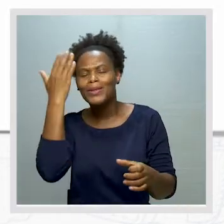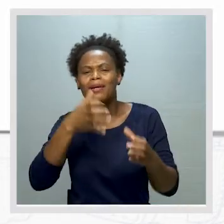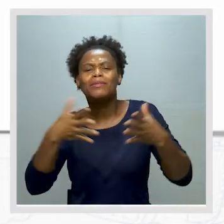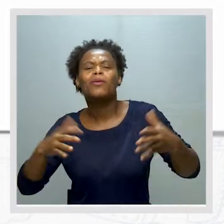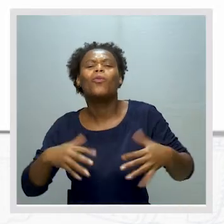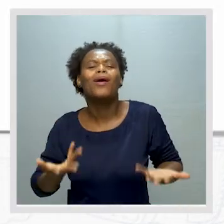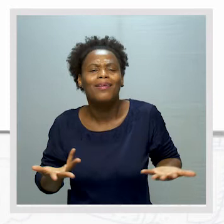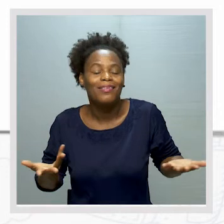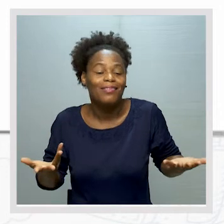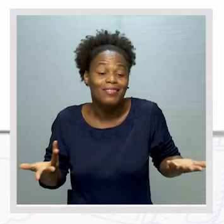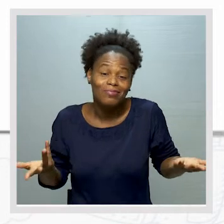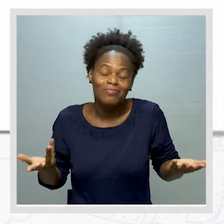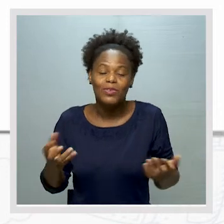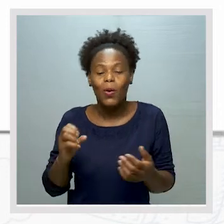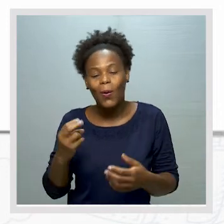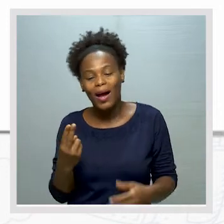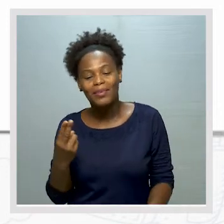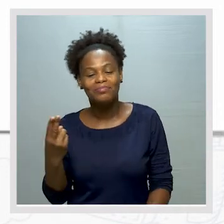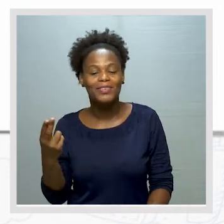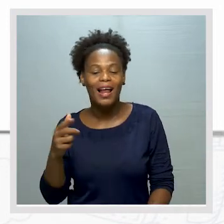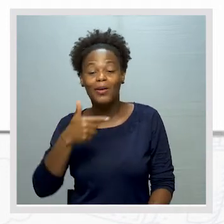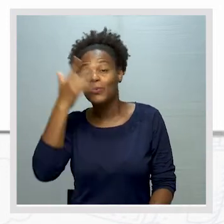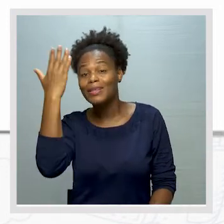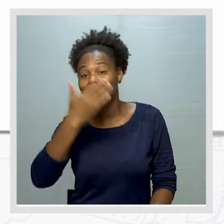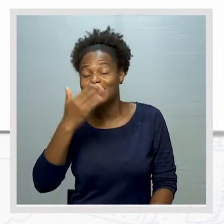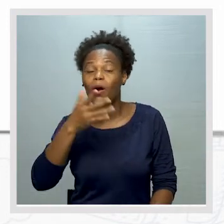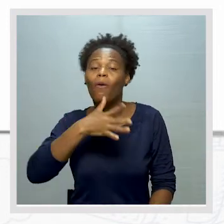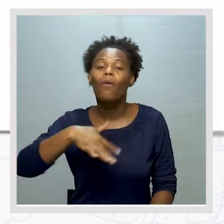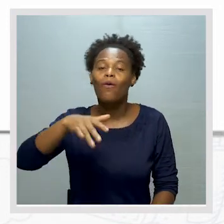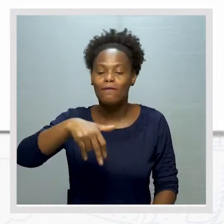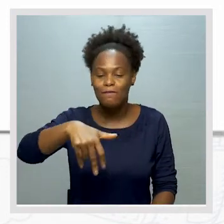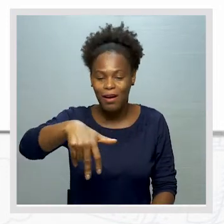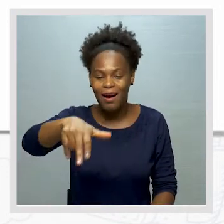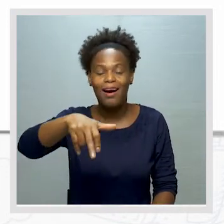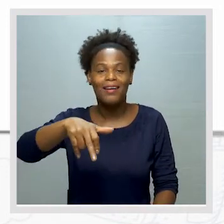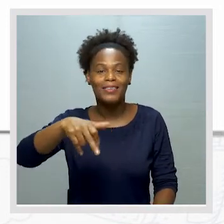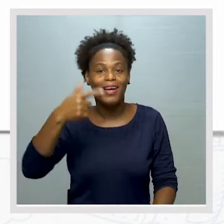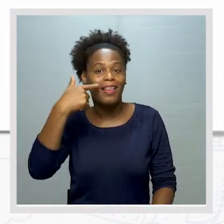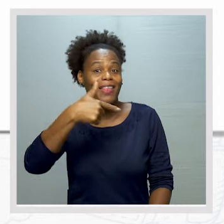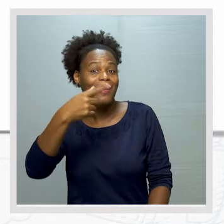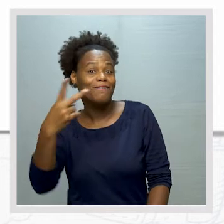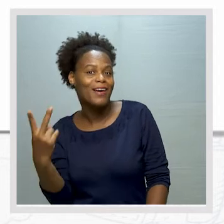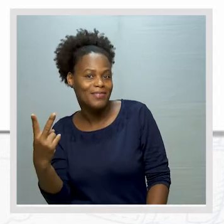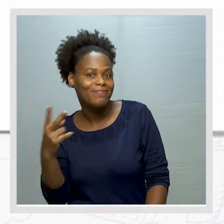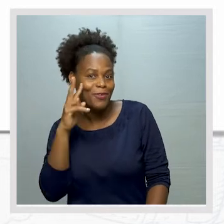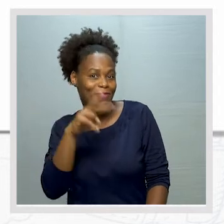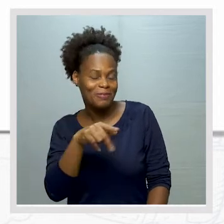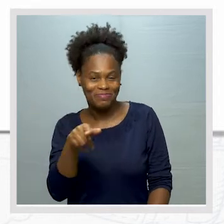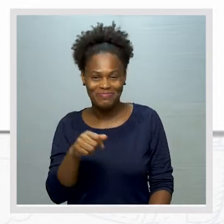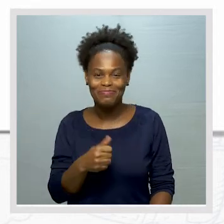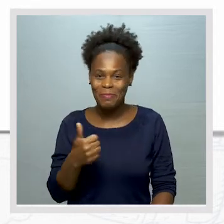s'agit-il? Eh bien, c'est le jour où ils vont passer à la télé. Très